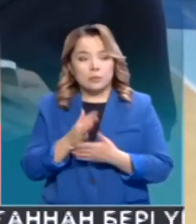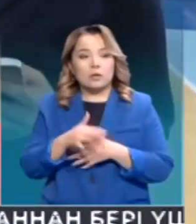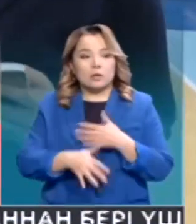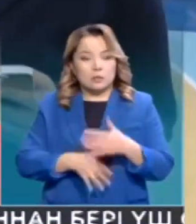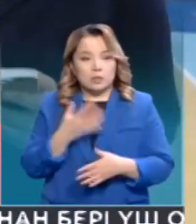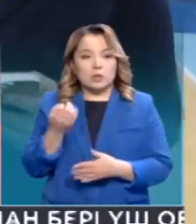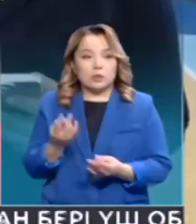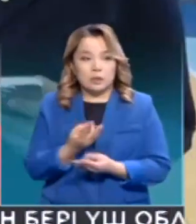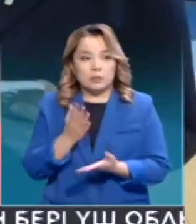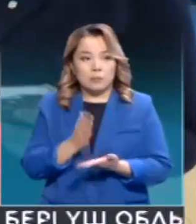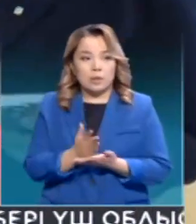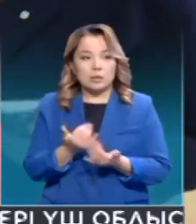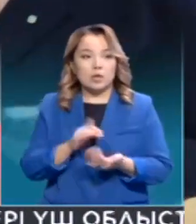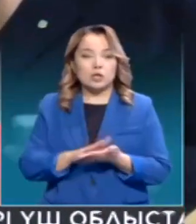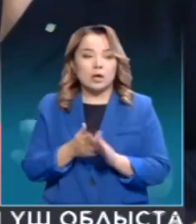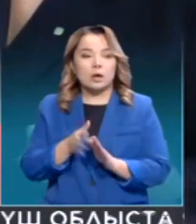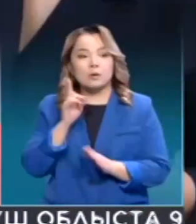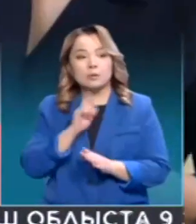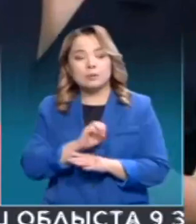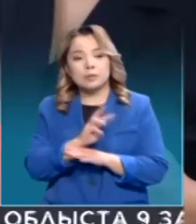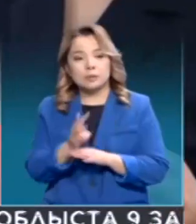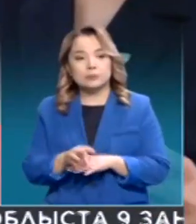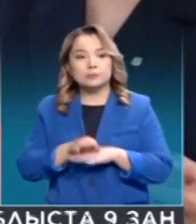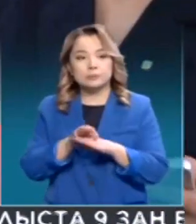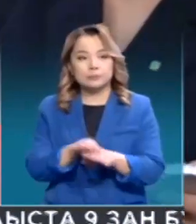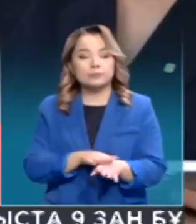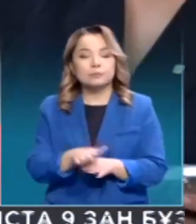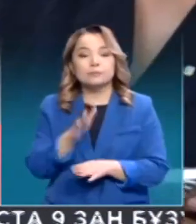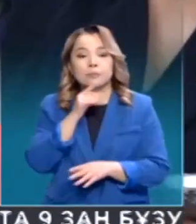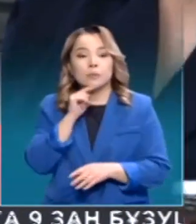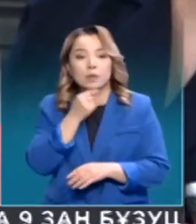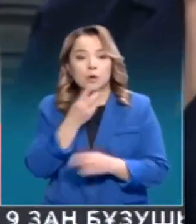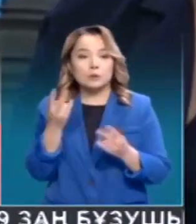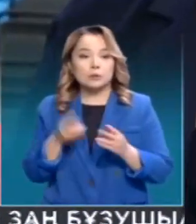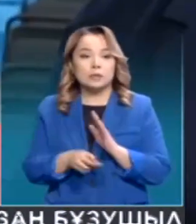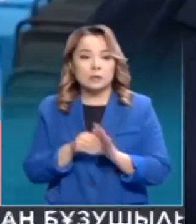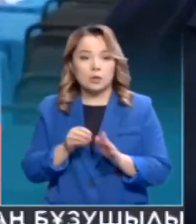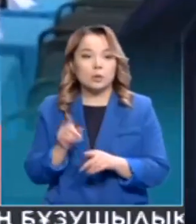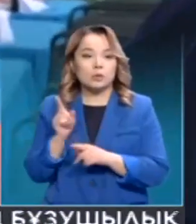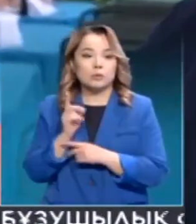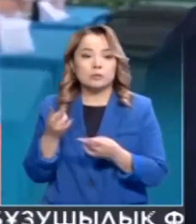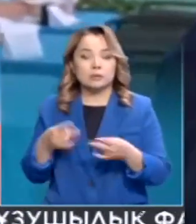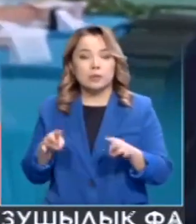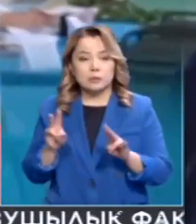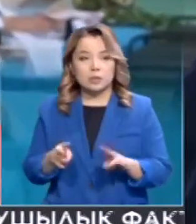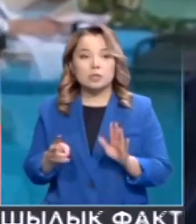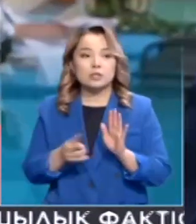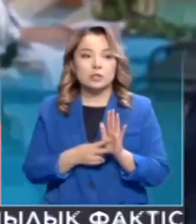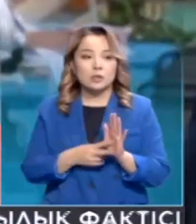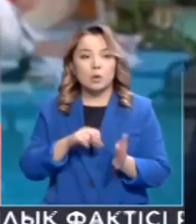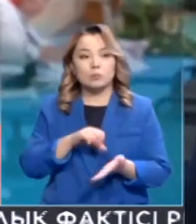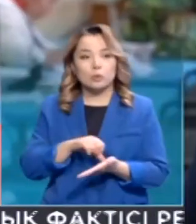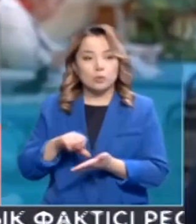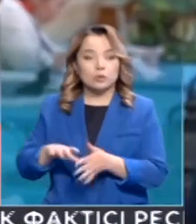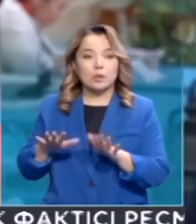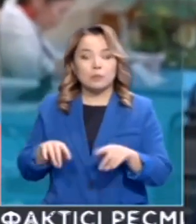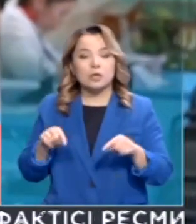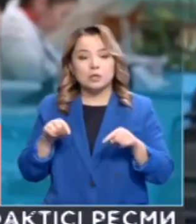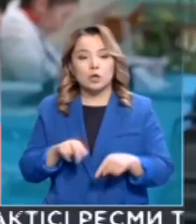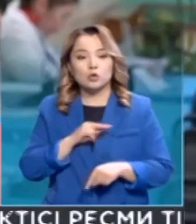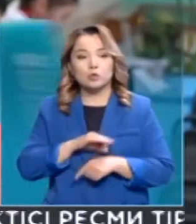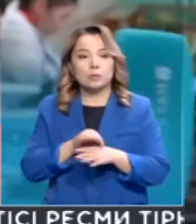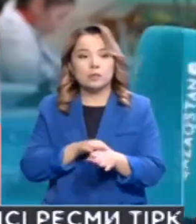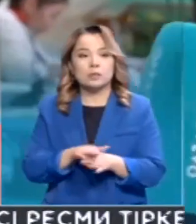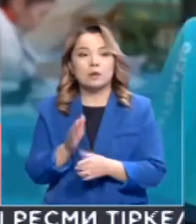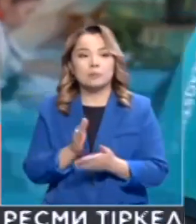жатыр. Бүкіл жағдай жасалып отыр. Уақытын үнемдеу үшін сайлаушылар күтпеу үшін 7 мүше осы жерде жұмыс жасап